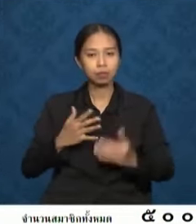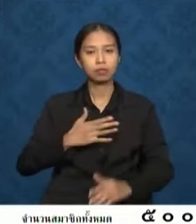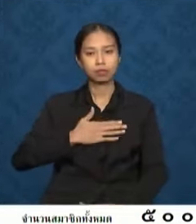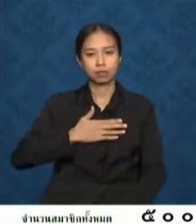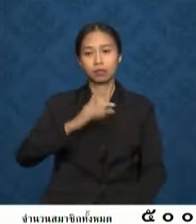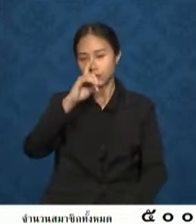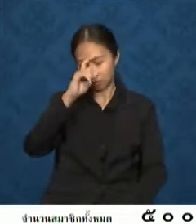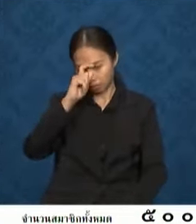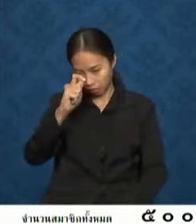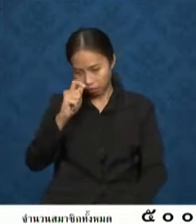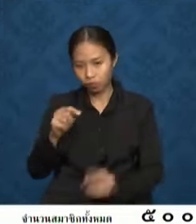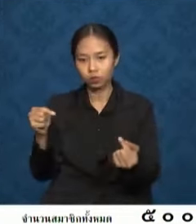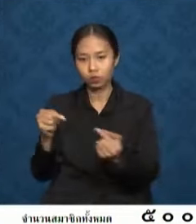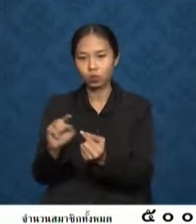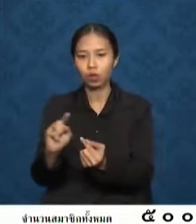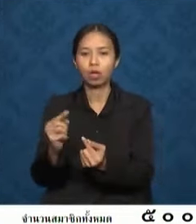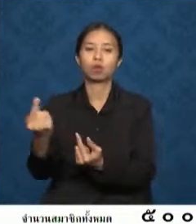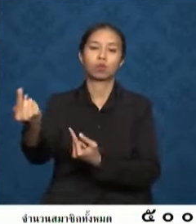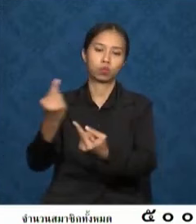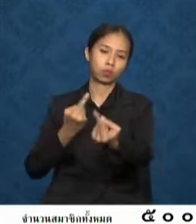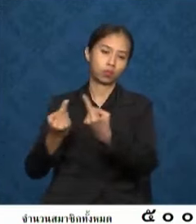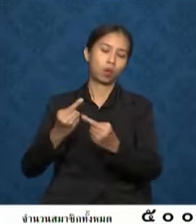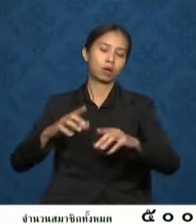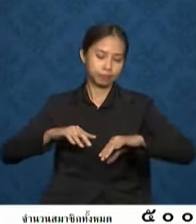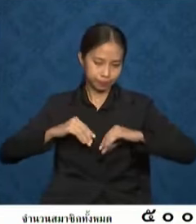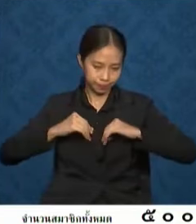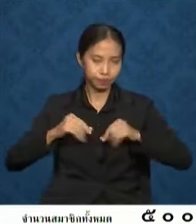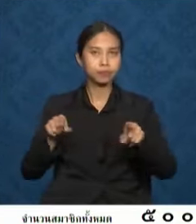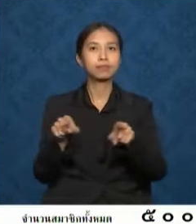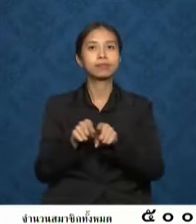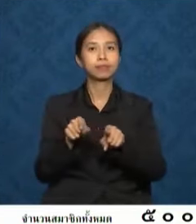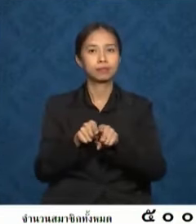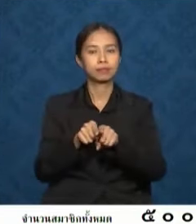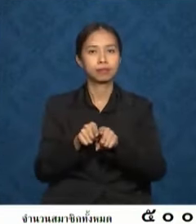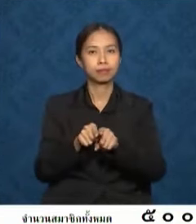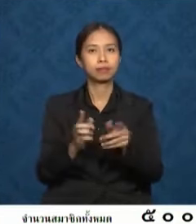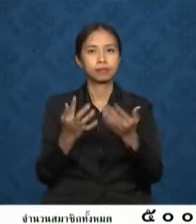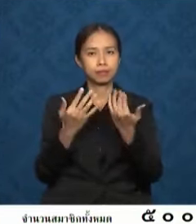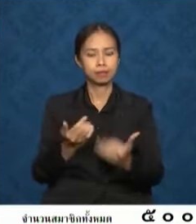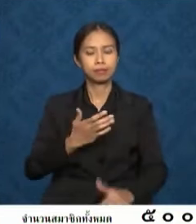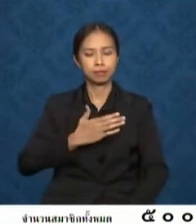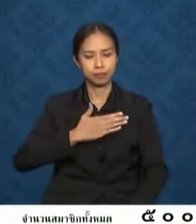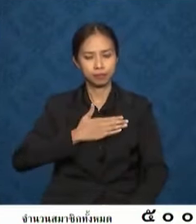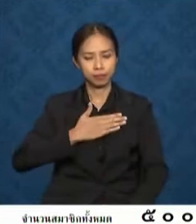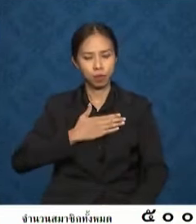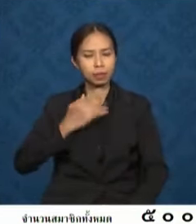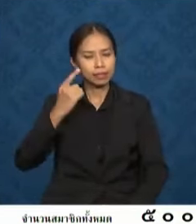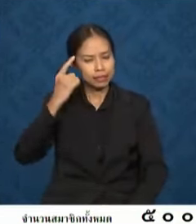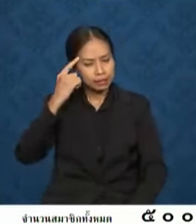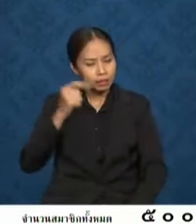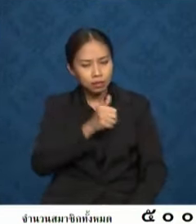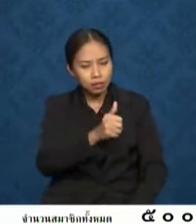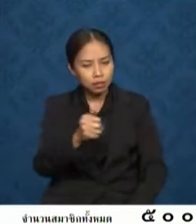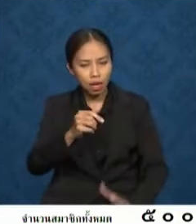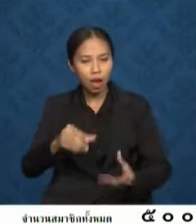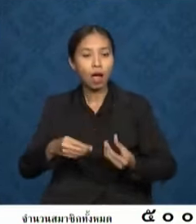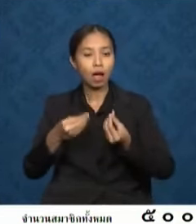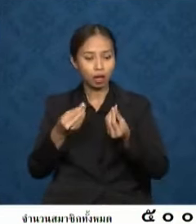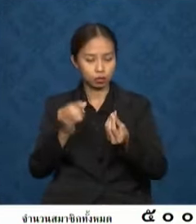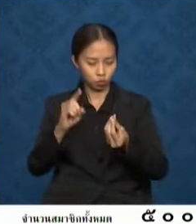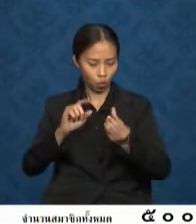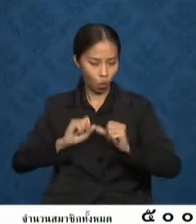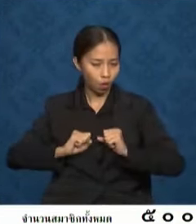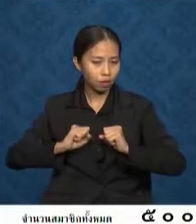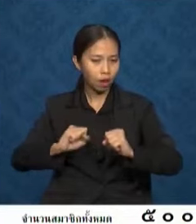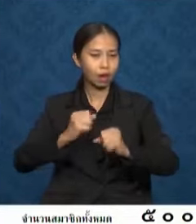กับเสียงวิภากวิจารณ์กลับมาเช่นกันผมคิดว่าคนที่ปรารถนาดีต่อกันต้องกล้าที่